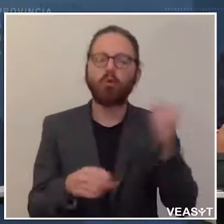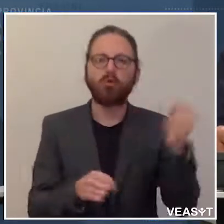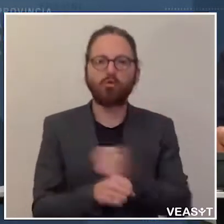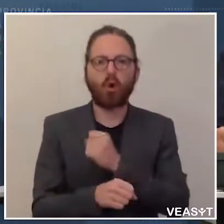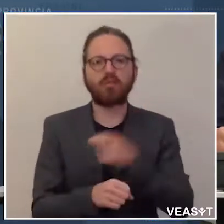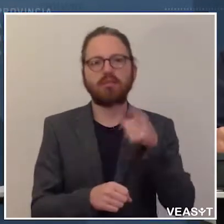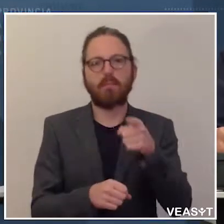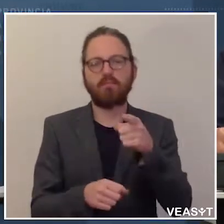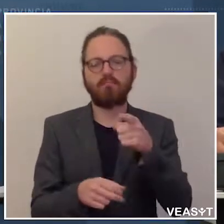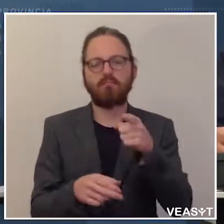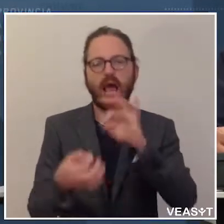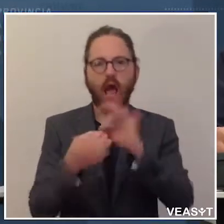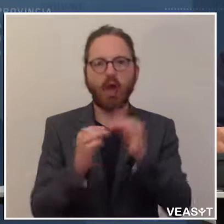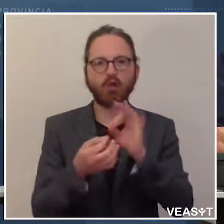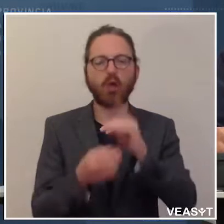parte domani